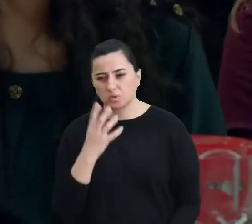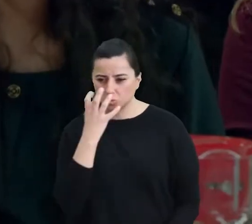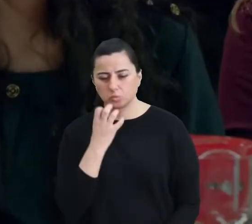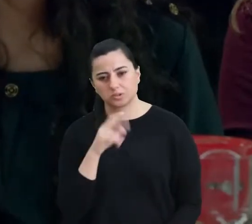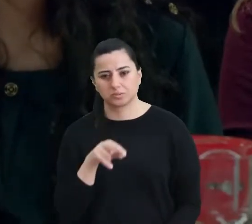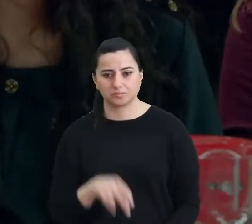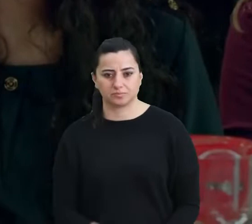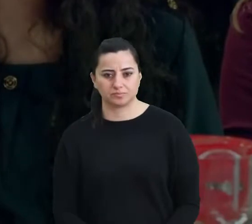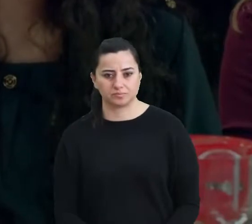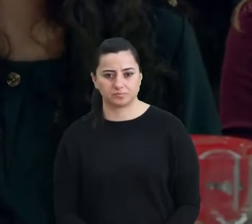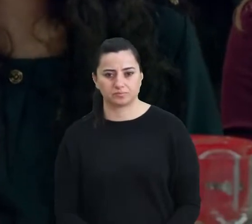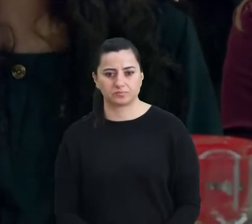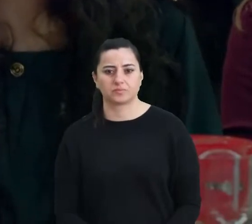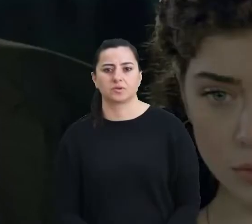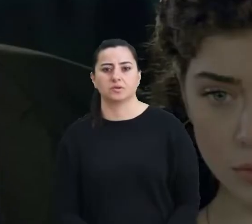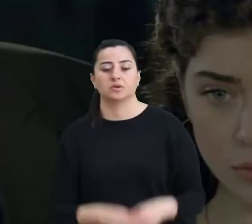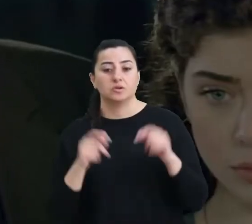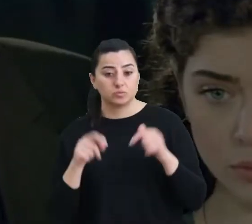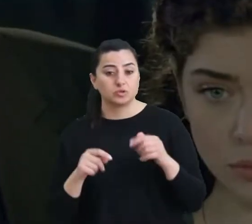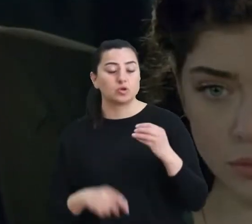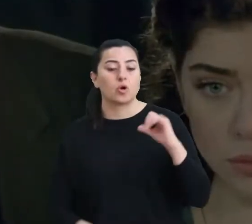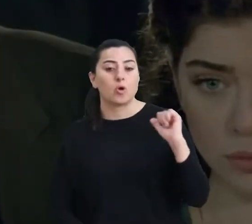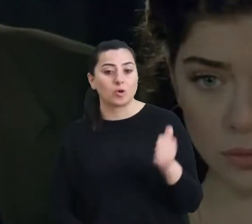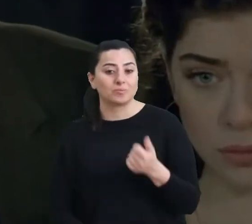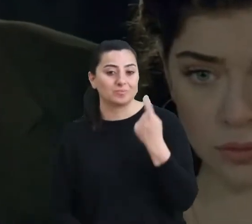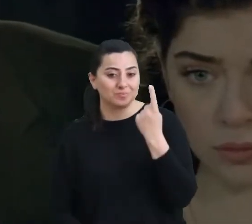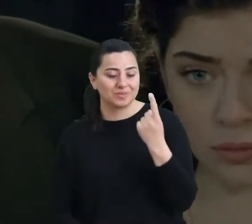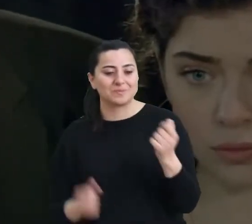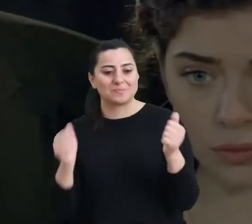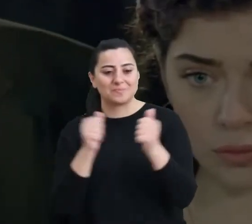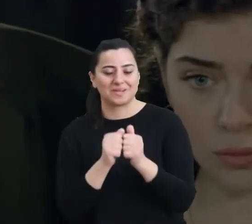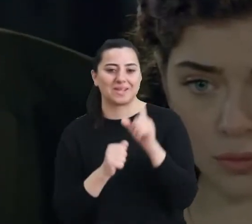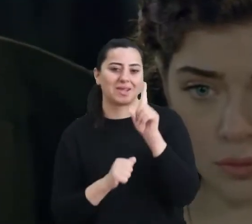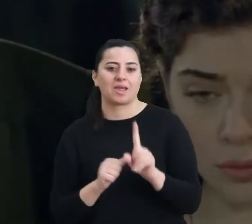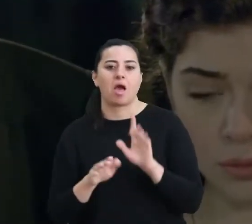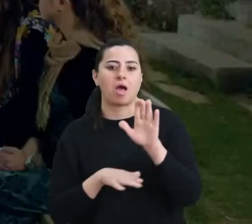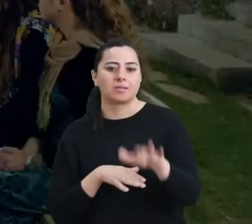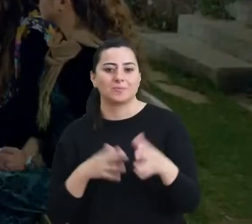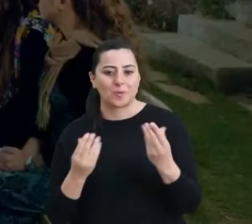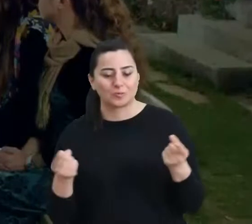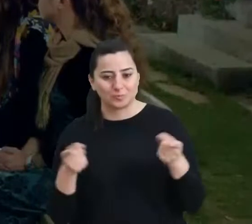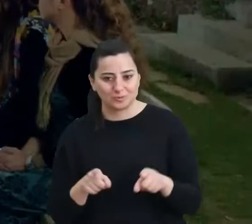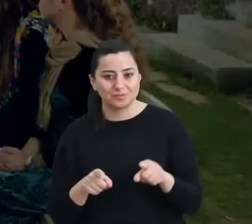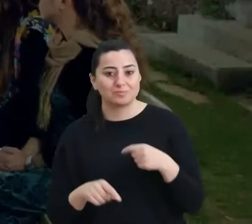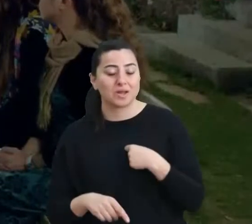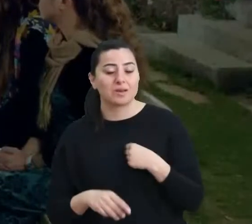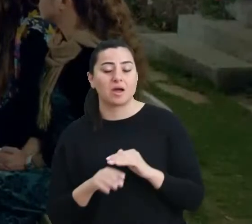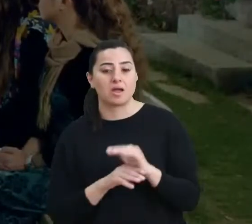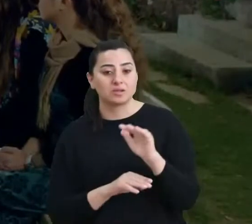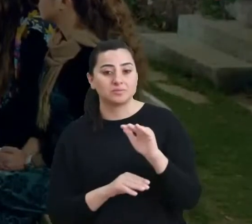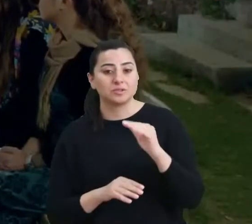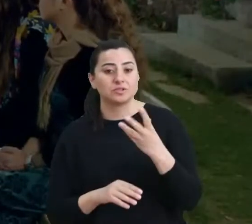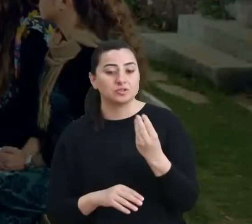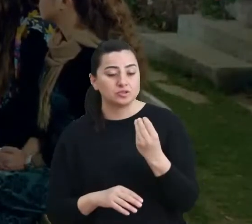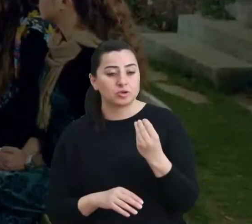azdık. Bugün burada çok önemli bir birlikteliğin ilk adım için toplandık. Ben hayatımda